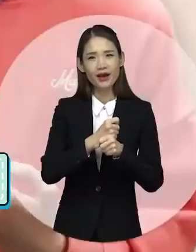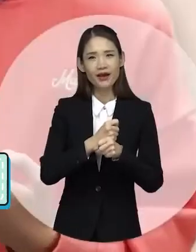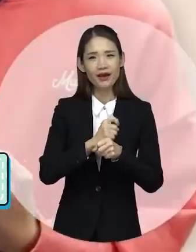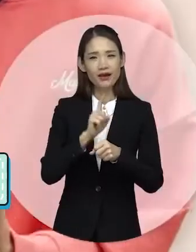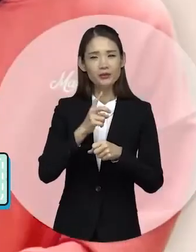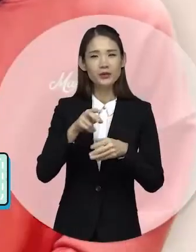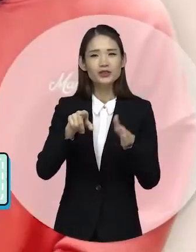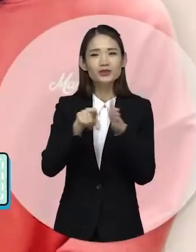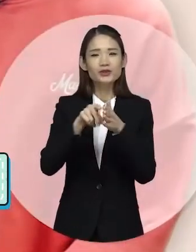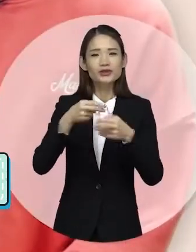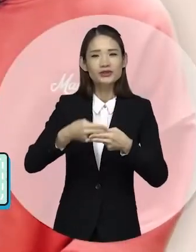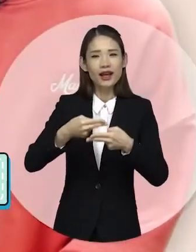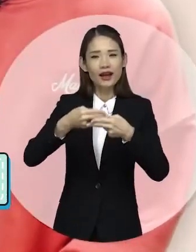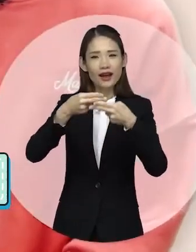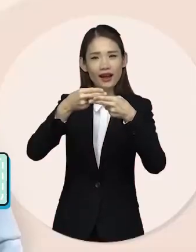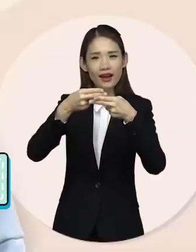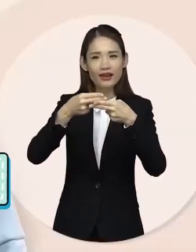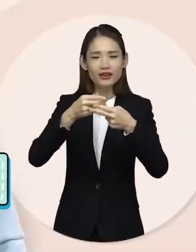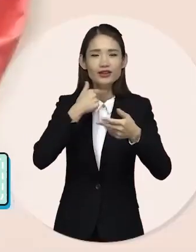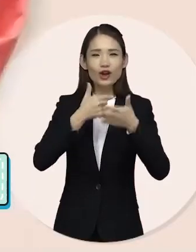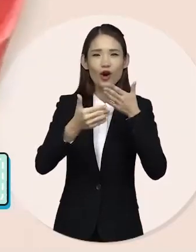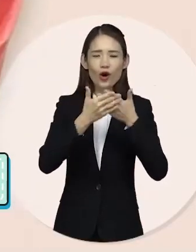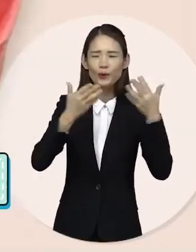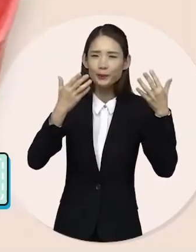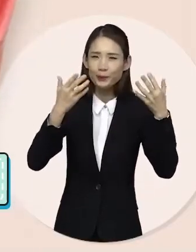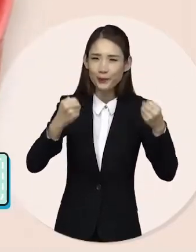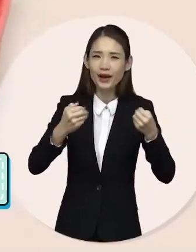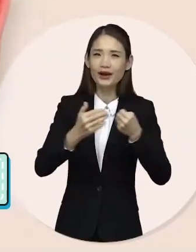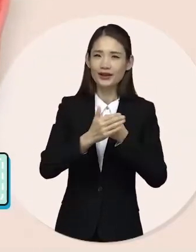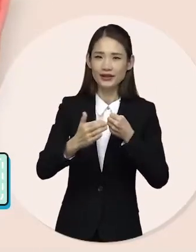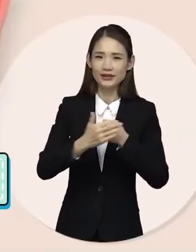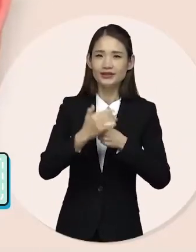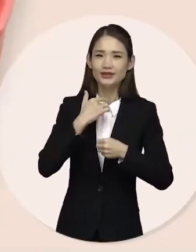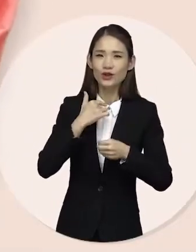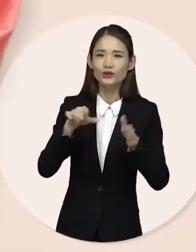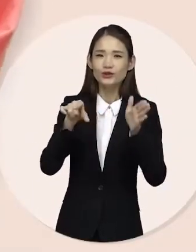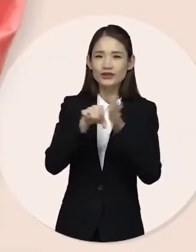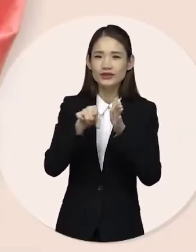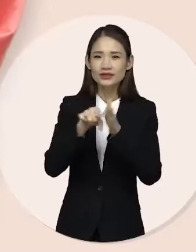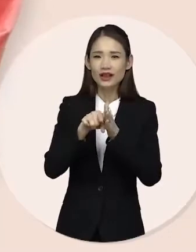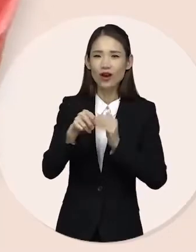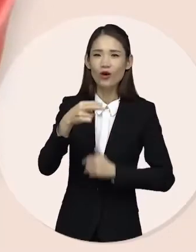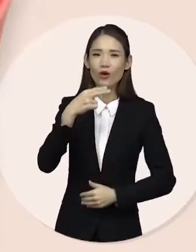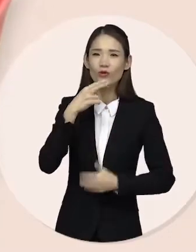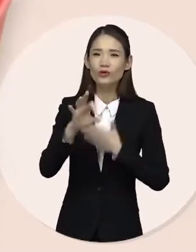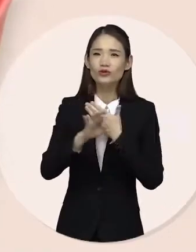보면 신뢰가 쌓이지 않았고 그런 경험들이 너무 많았기 때문에